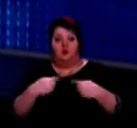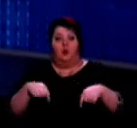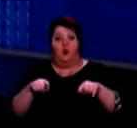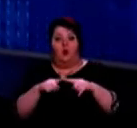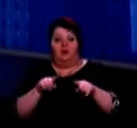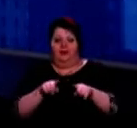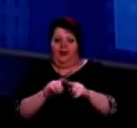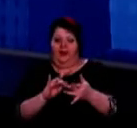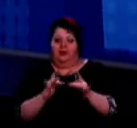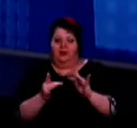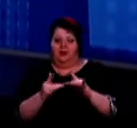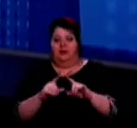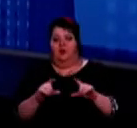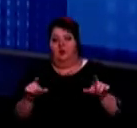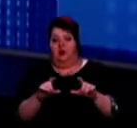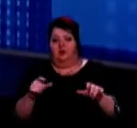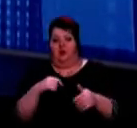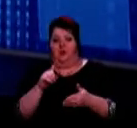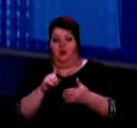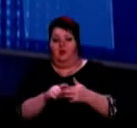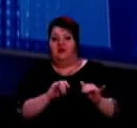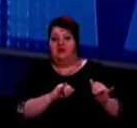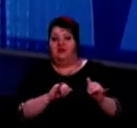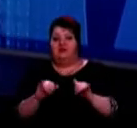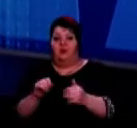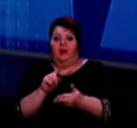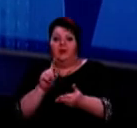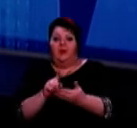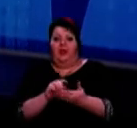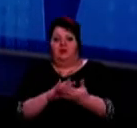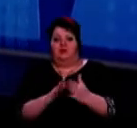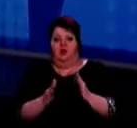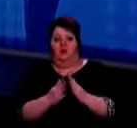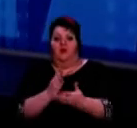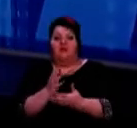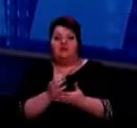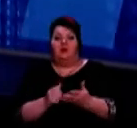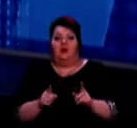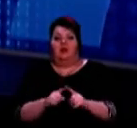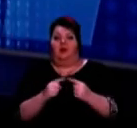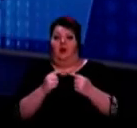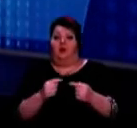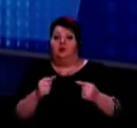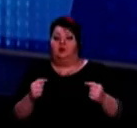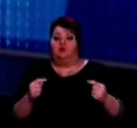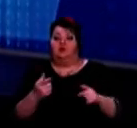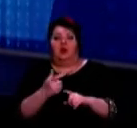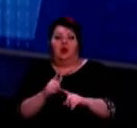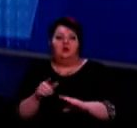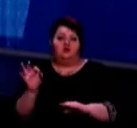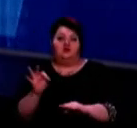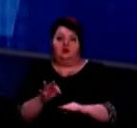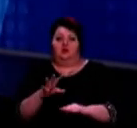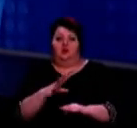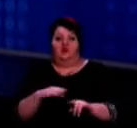його власниками чи продавцями, ми повинні забезпечити належні умови зберігання такої продукції. Дуже часто буває так,